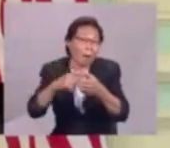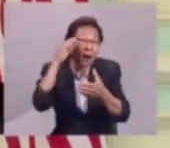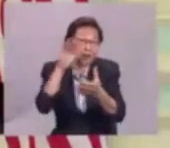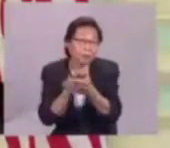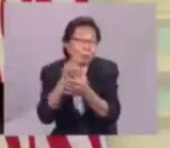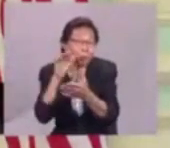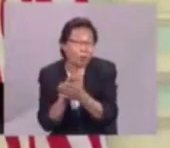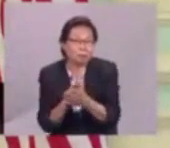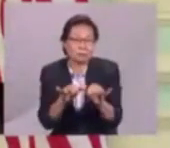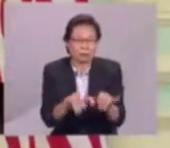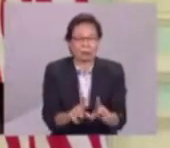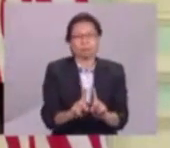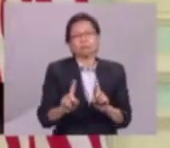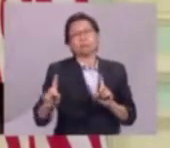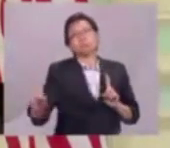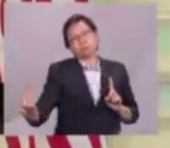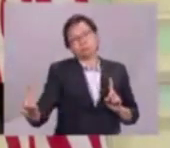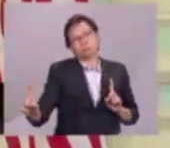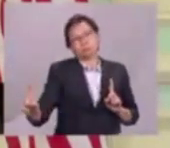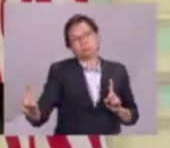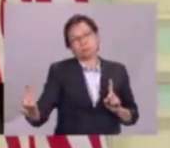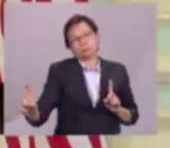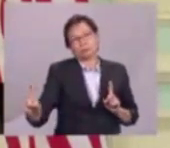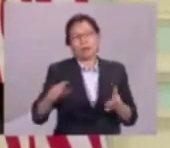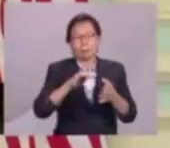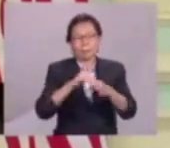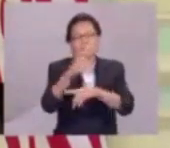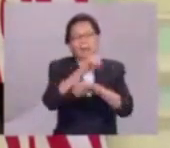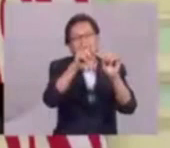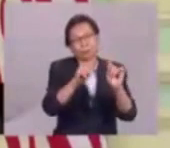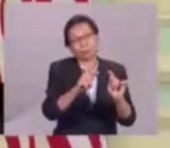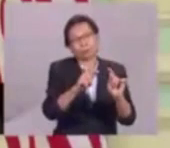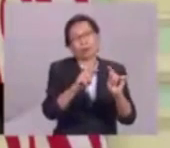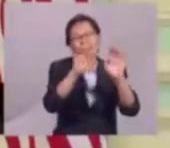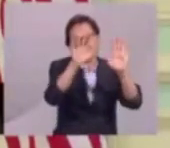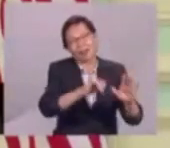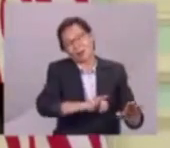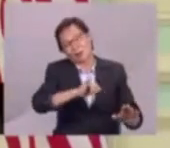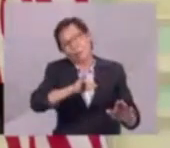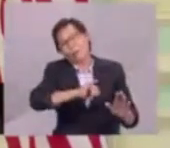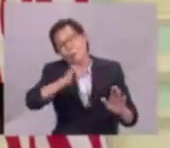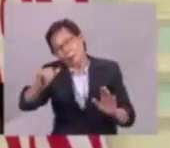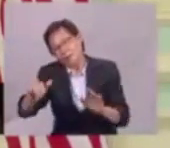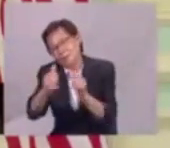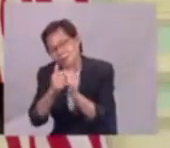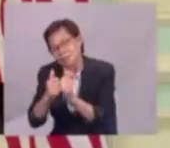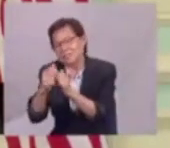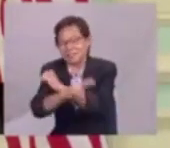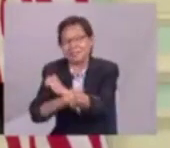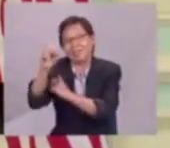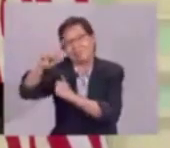tinggal berjauhan. Ini weekend husband atau weekend wife ni. Yang seminggu keluarga mereka berada di negeri